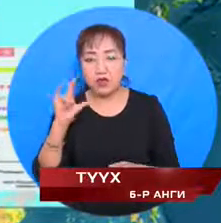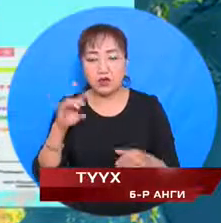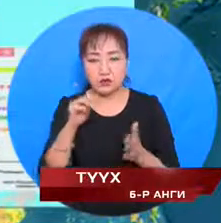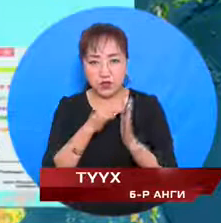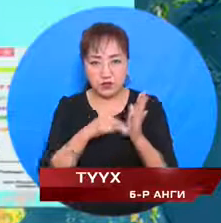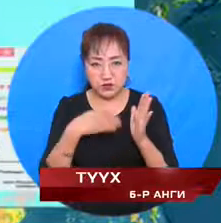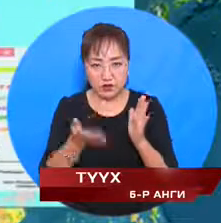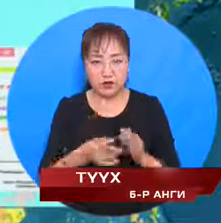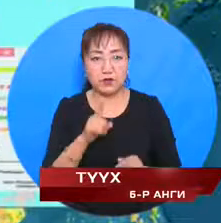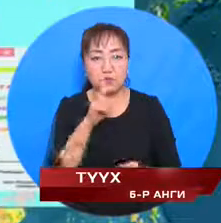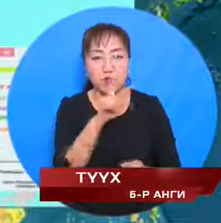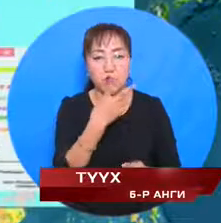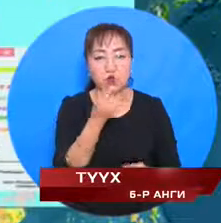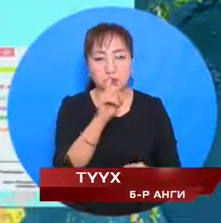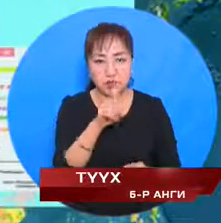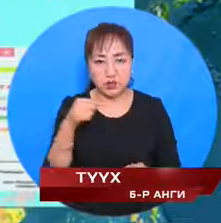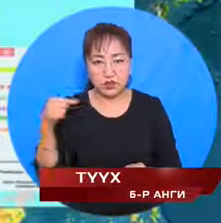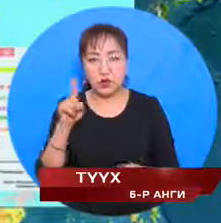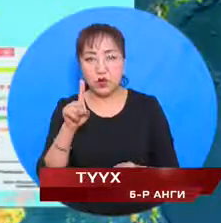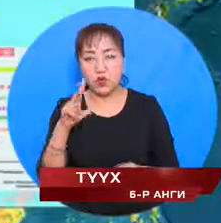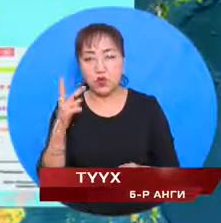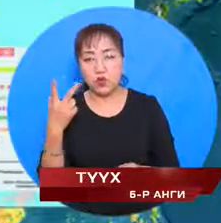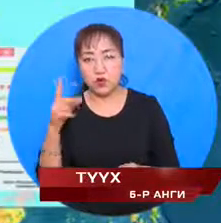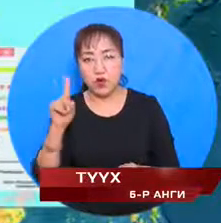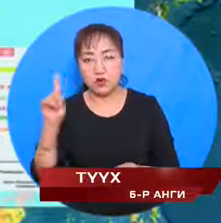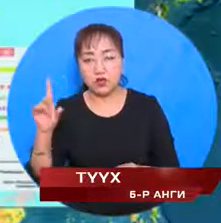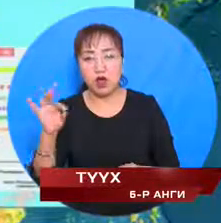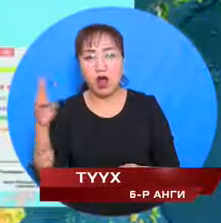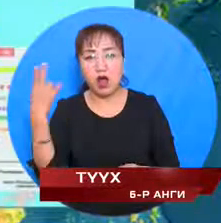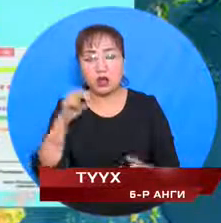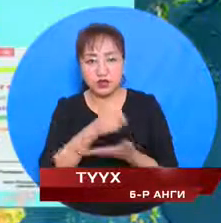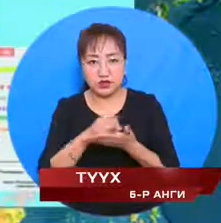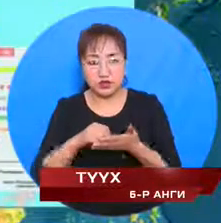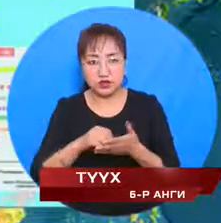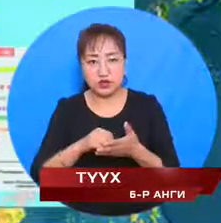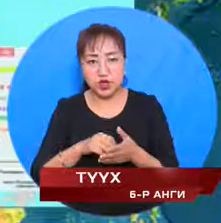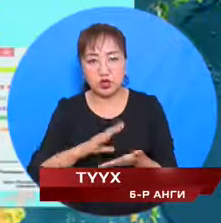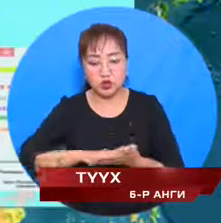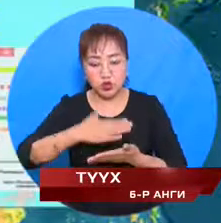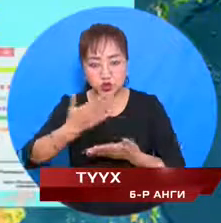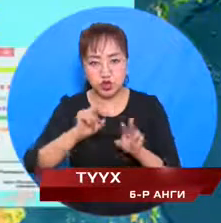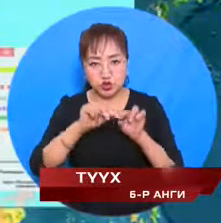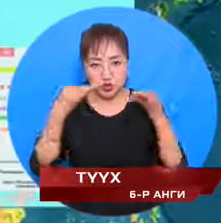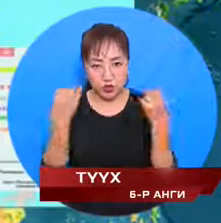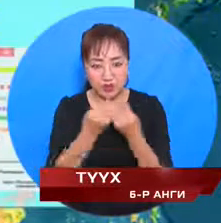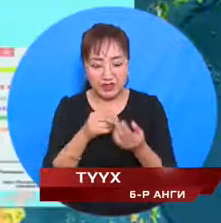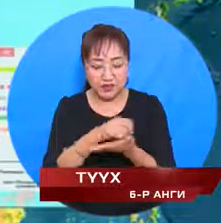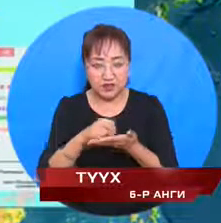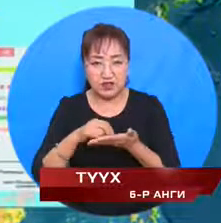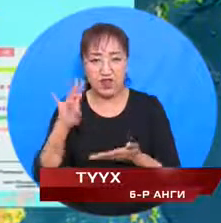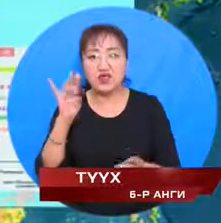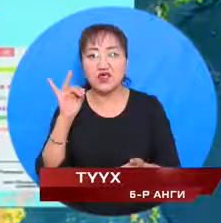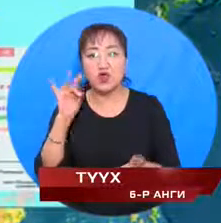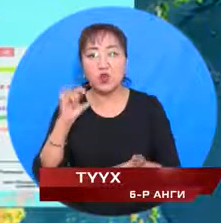1301-с 1311 оны хооронд бичигдсэн Судрын чуулганд гардаг нэрүүн гэсэн нэр болохыг